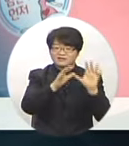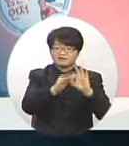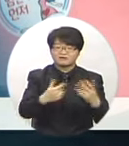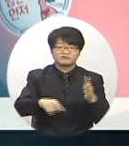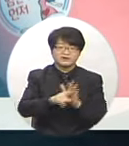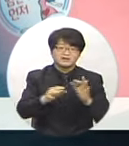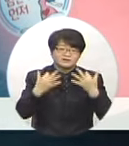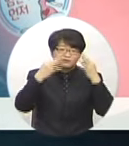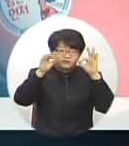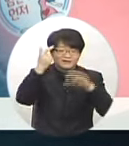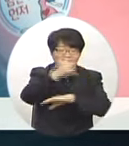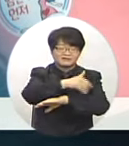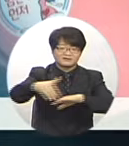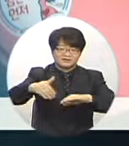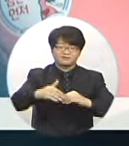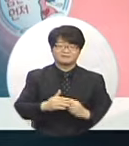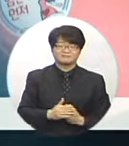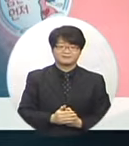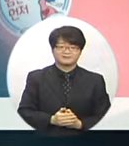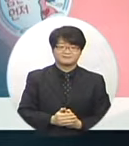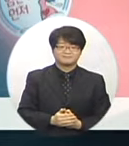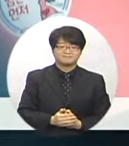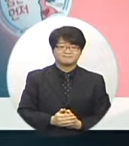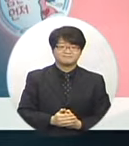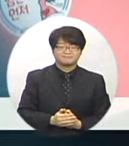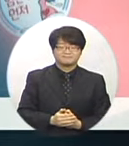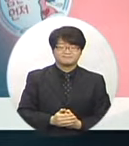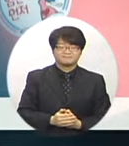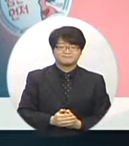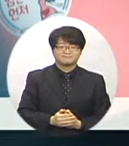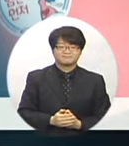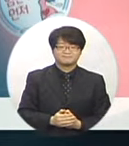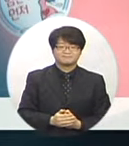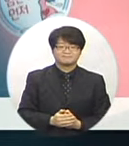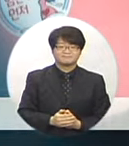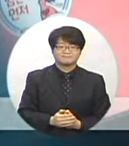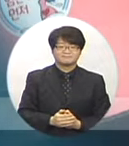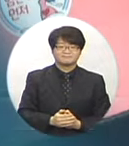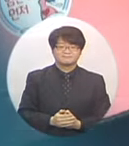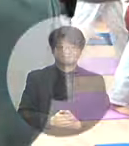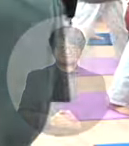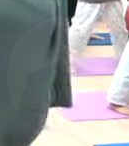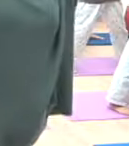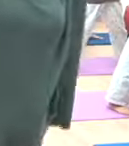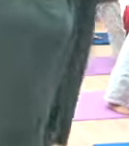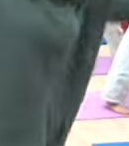더욱 노력한다는 계획인데요. 부산광역시청 박영희 기자가 취재했습니다.